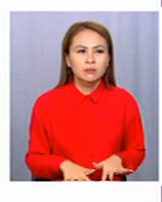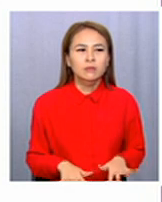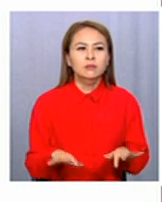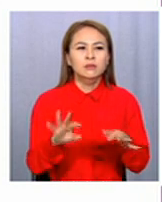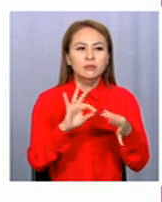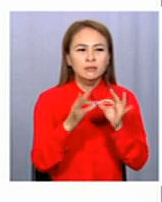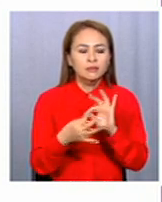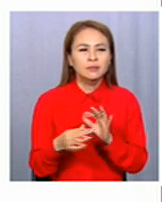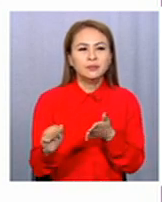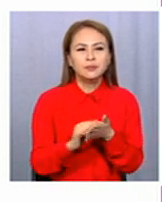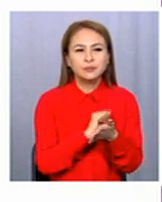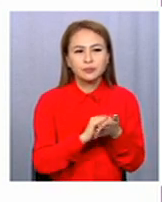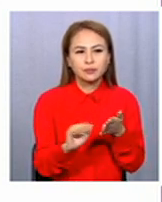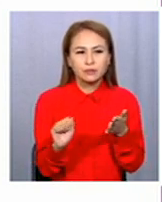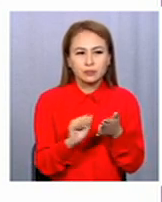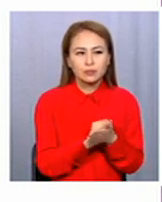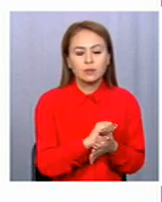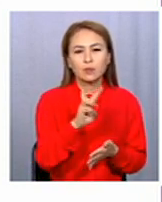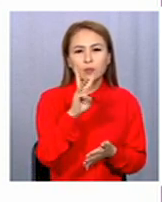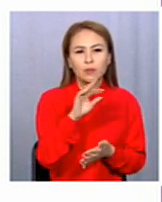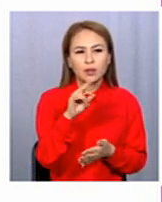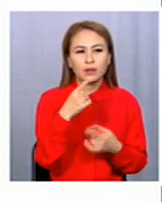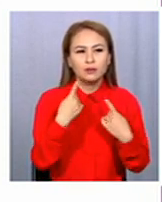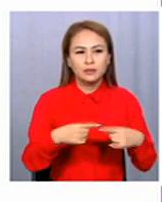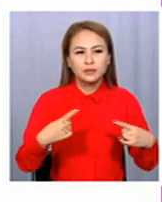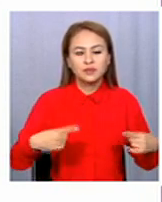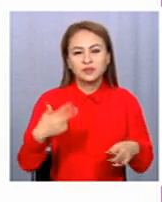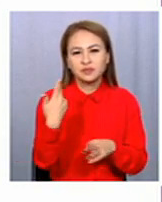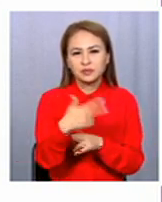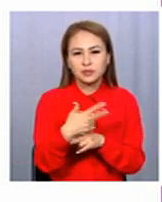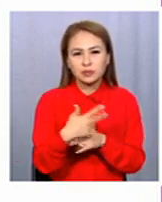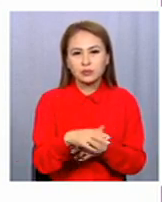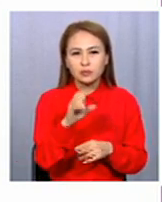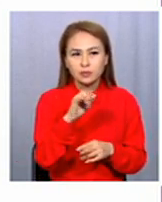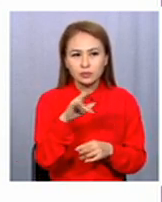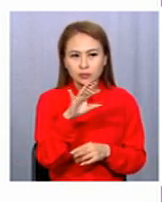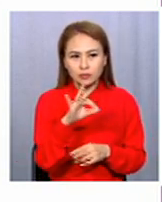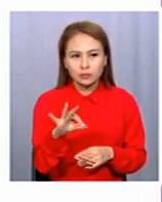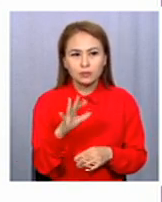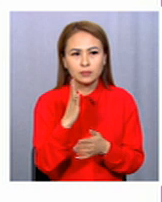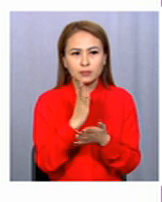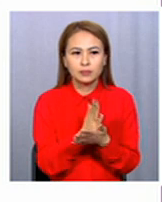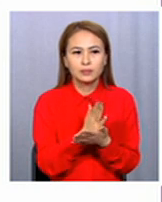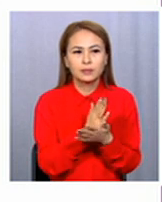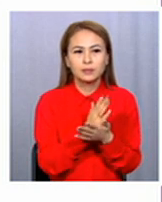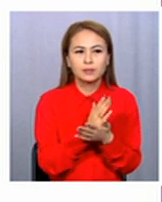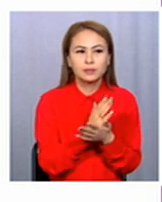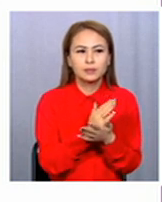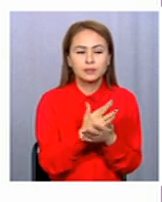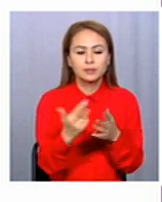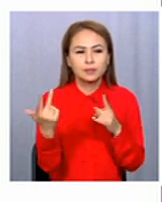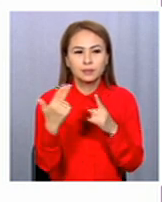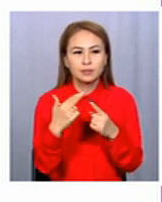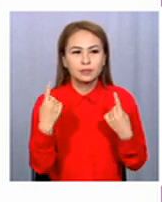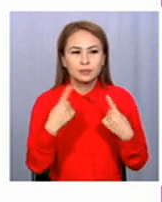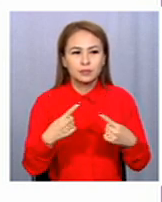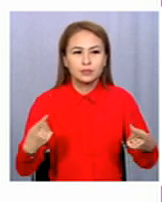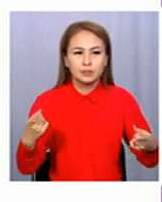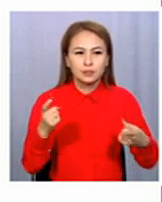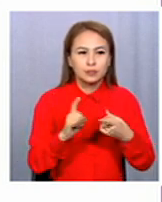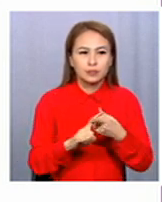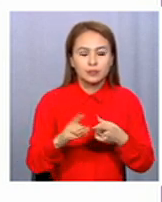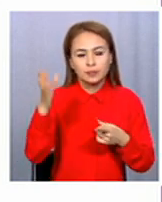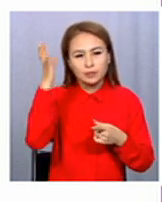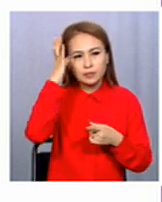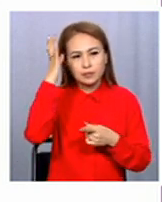мен құжаттарды, мультимедиа элементтерін, яғни видео, аудиоларды, осындай мультимедиа элементтері